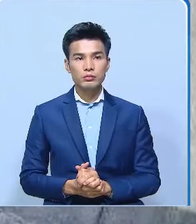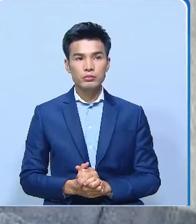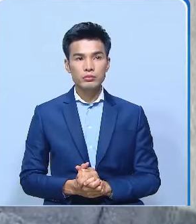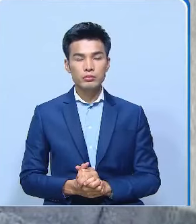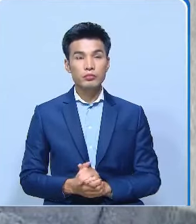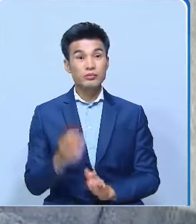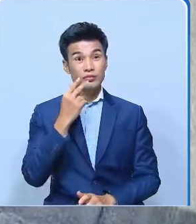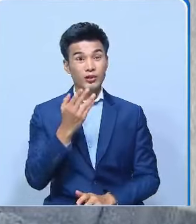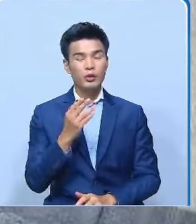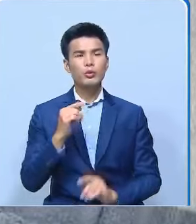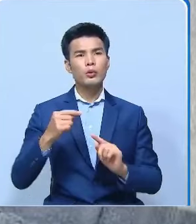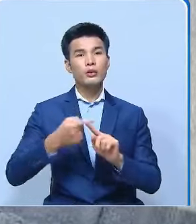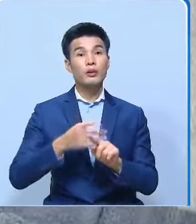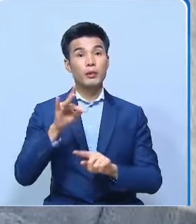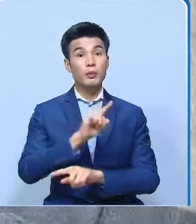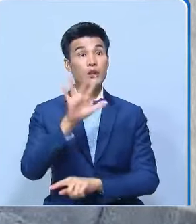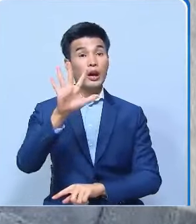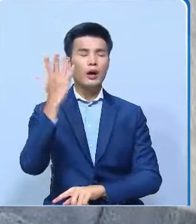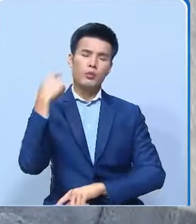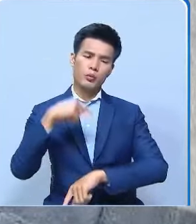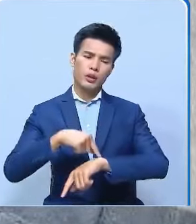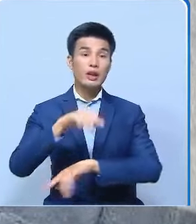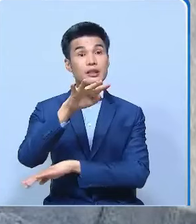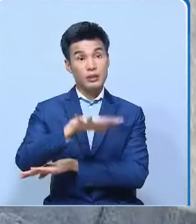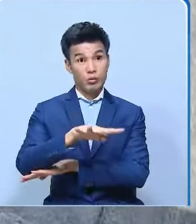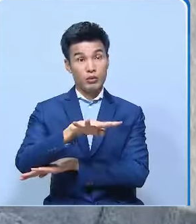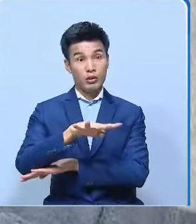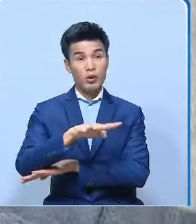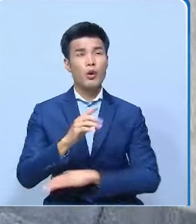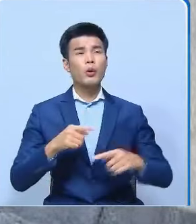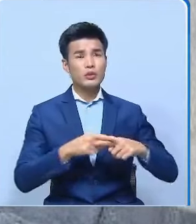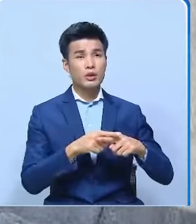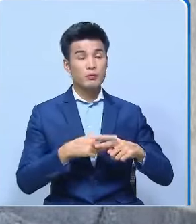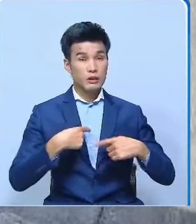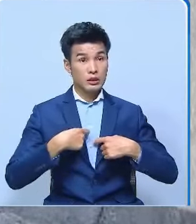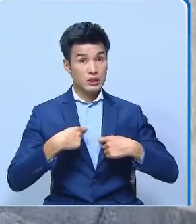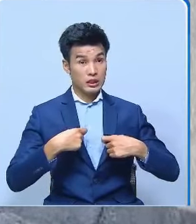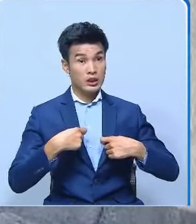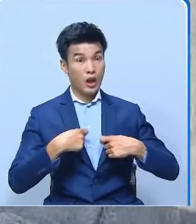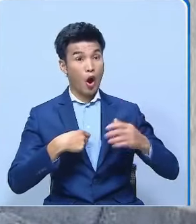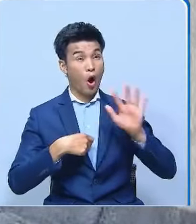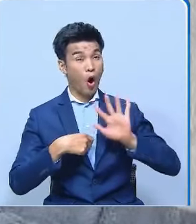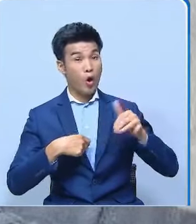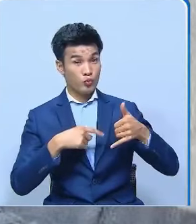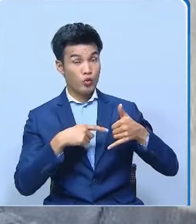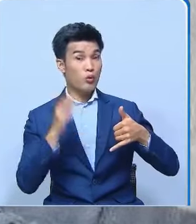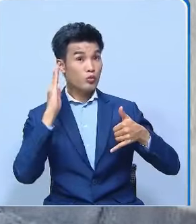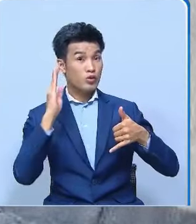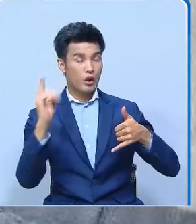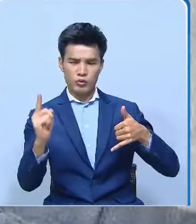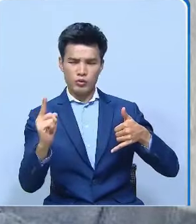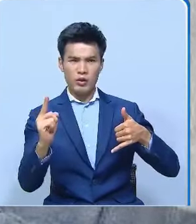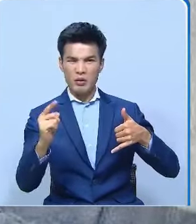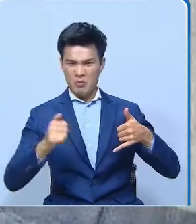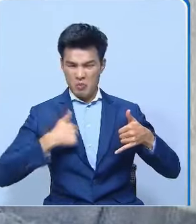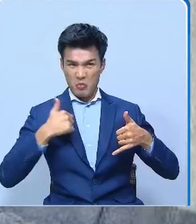นี่คือ5สิงหาคมที่ผ่านมาสัก4โมงเย็นผู้เสียหายสวมเสื้อสีอ่อนอยู่ทางขวาถ ู กชายเป็นชายชะกัน